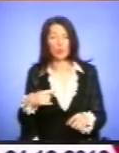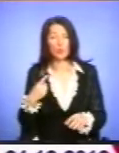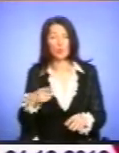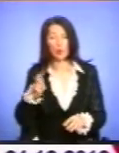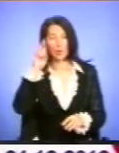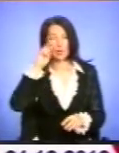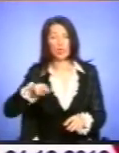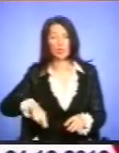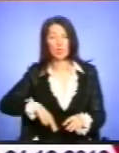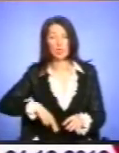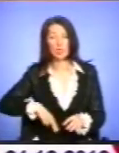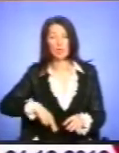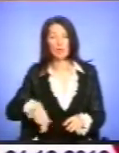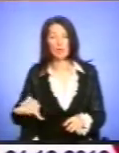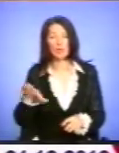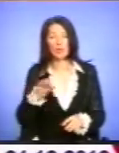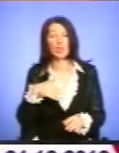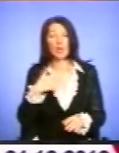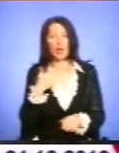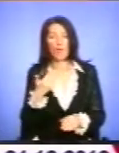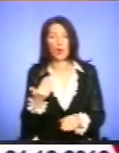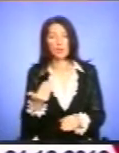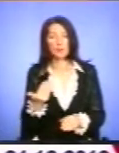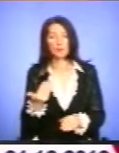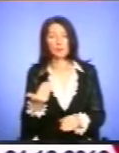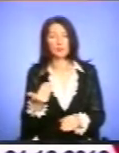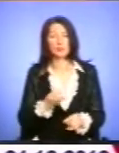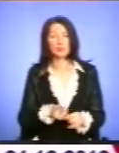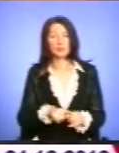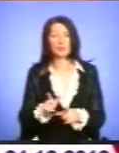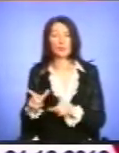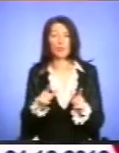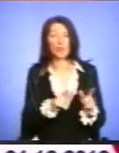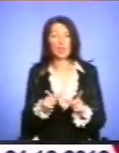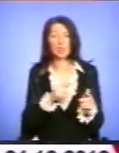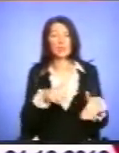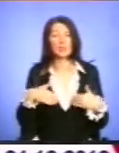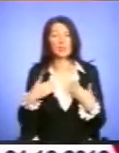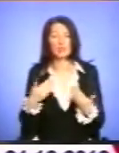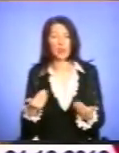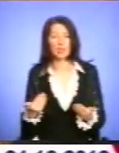державної адміністрації, всіх вас. Це виїзні звернення,